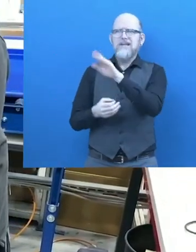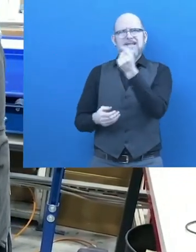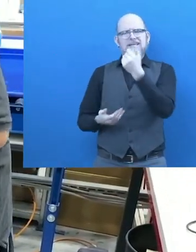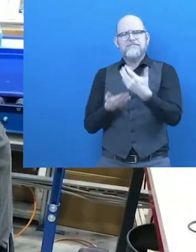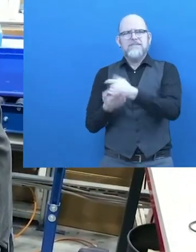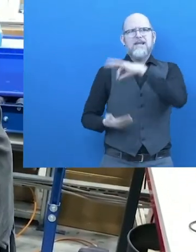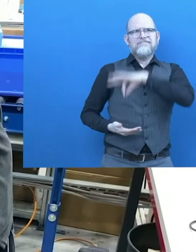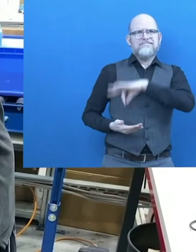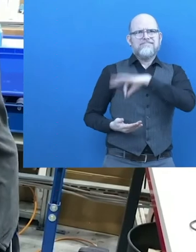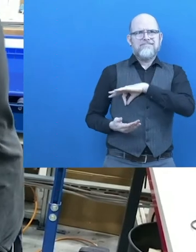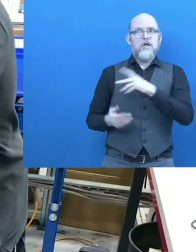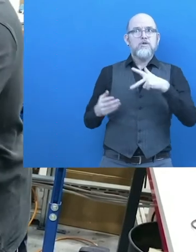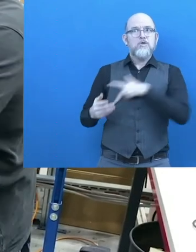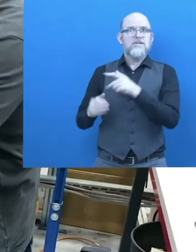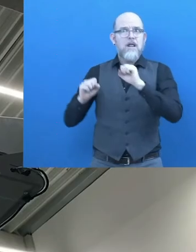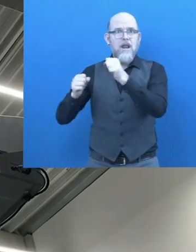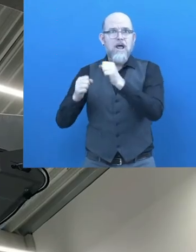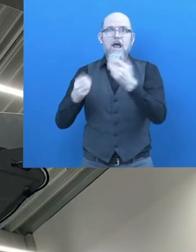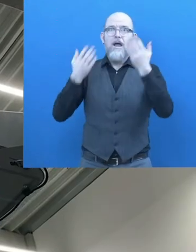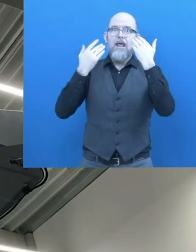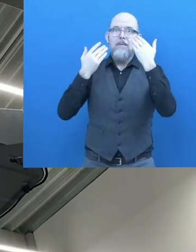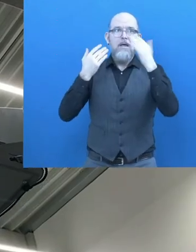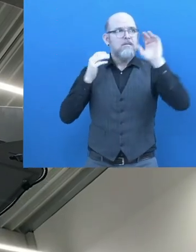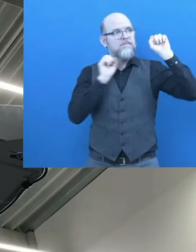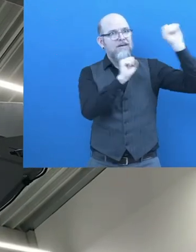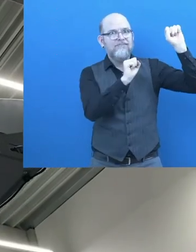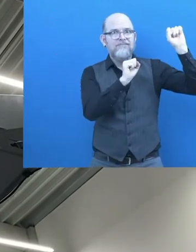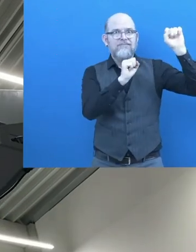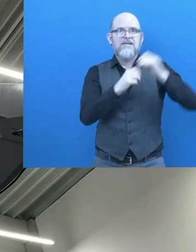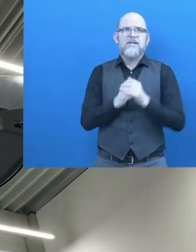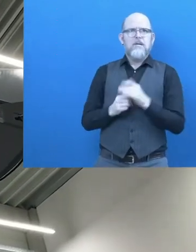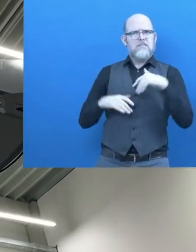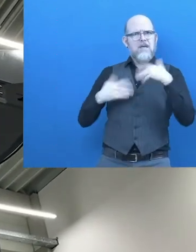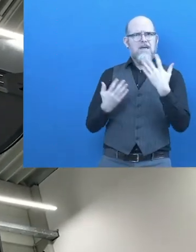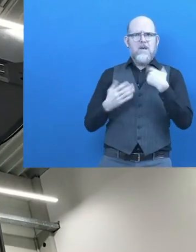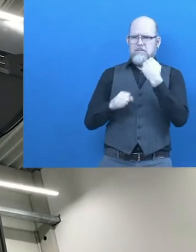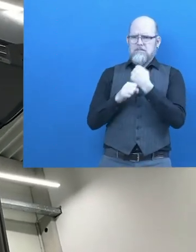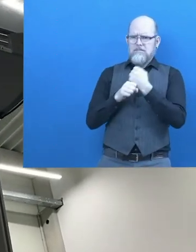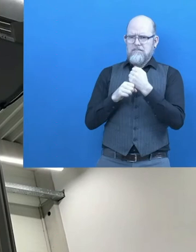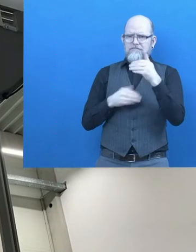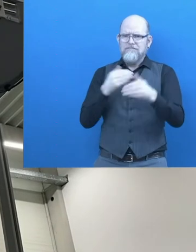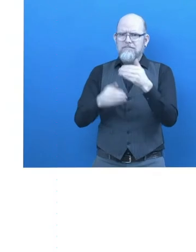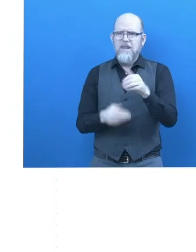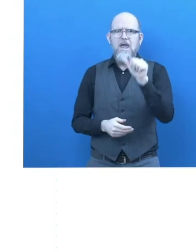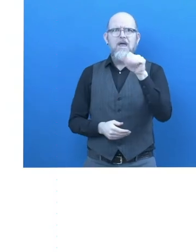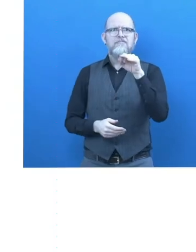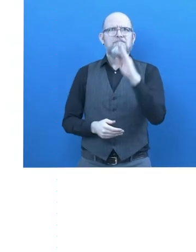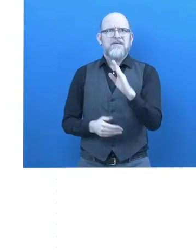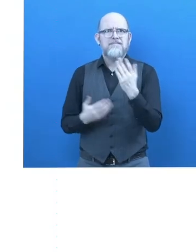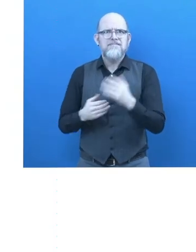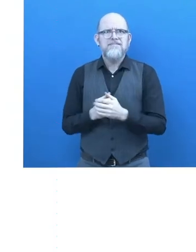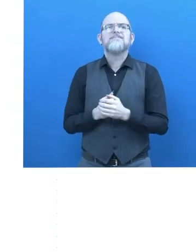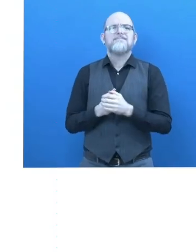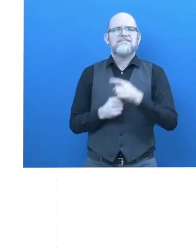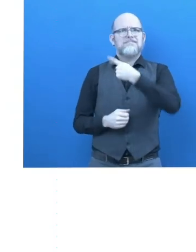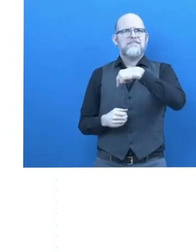Die Innovation ist die großartige Zusammenspiel zwischen Wirtschaftlichkeit, sozialem Engagement und Klimaschutz. How does